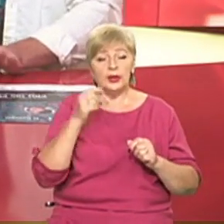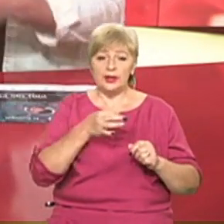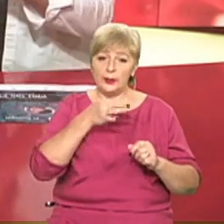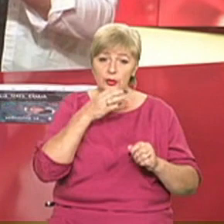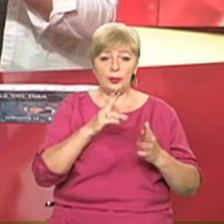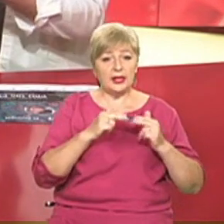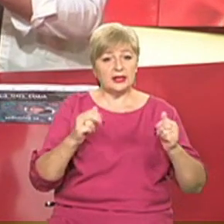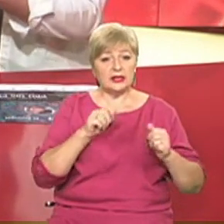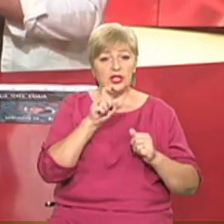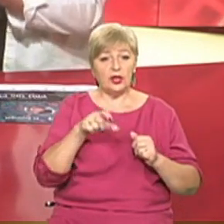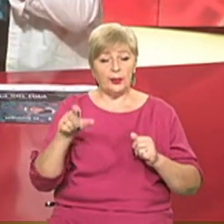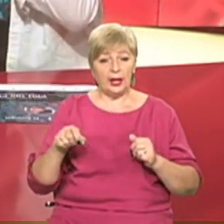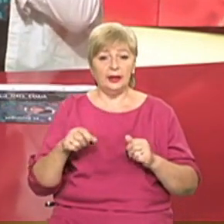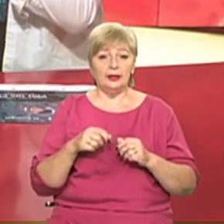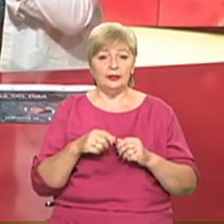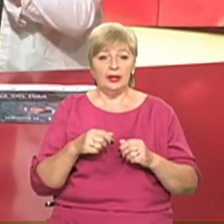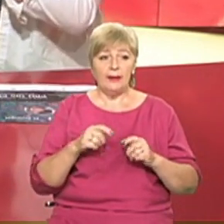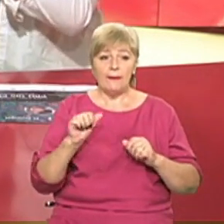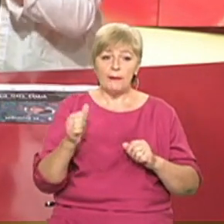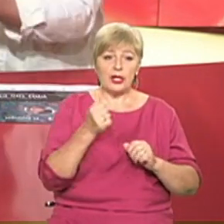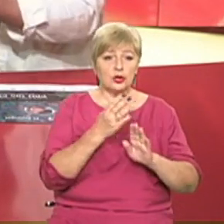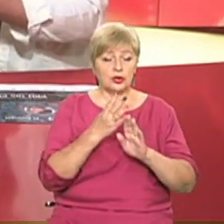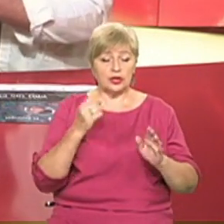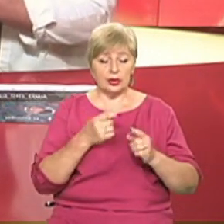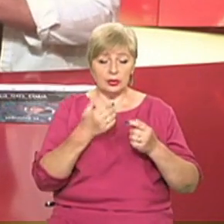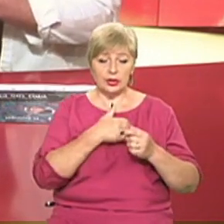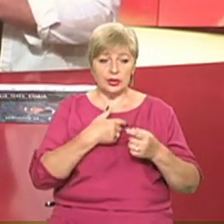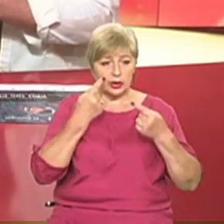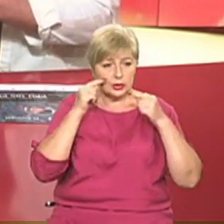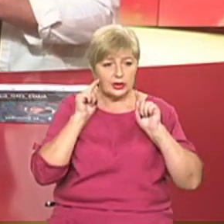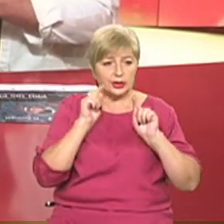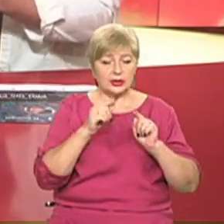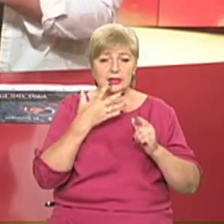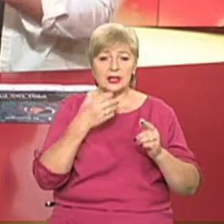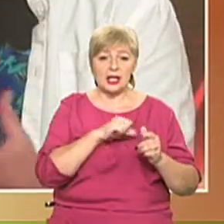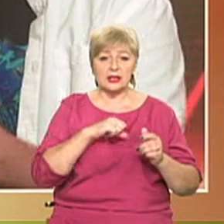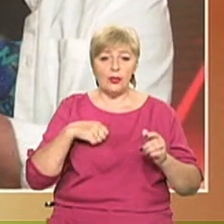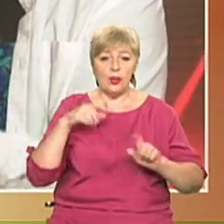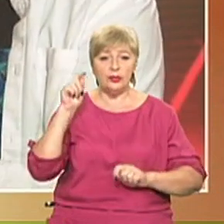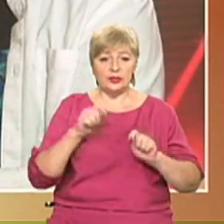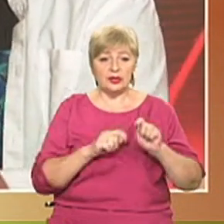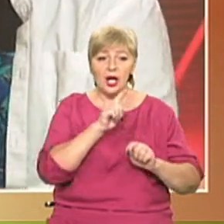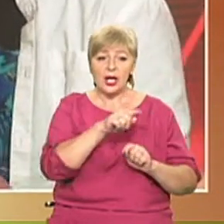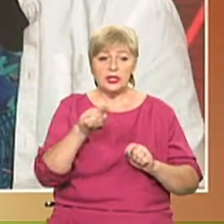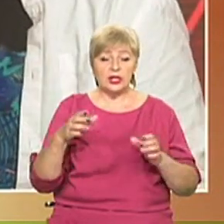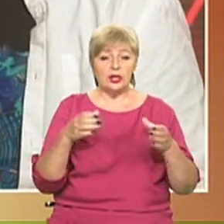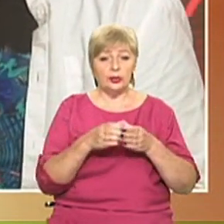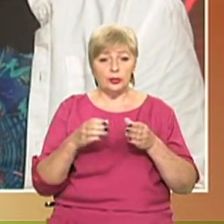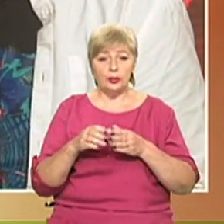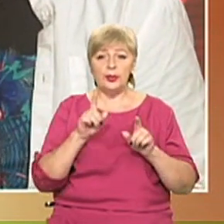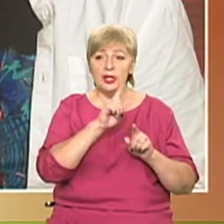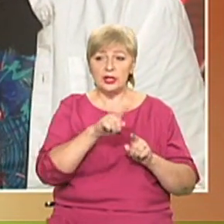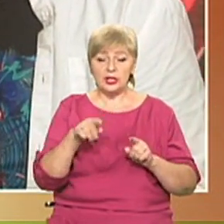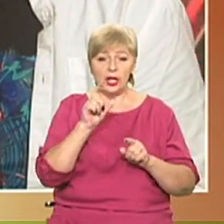ви? Ми в першу чергу хотіли зосередитися на самому фестивалі, оскільки ті групи і ті люди, які